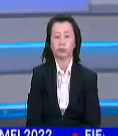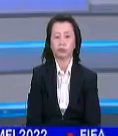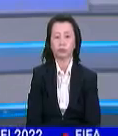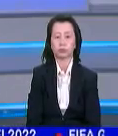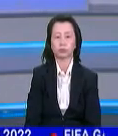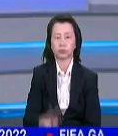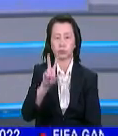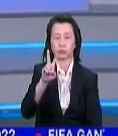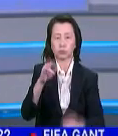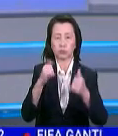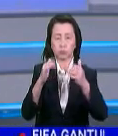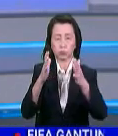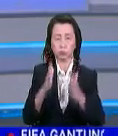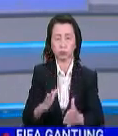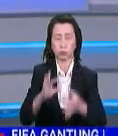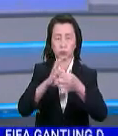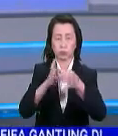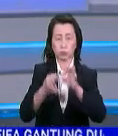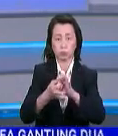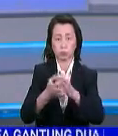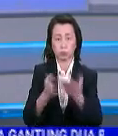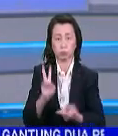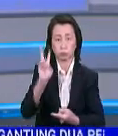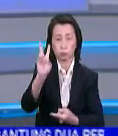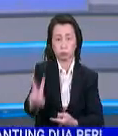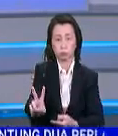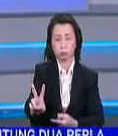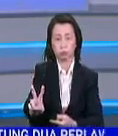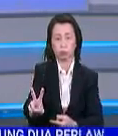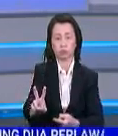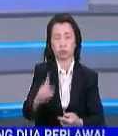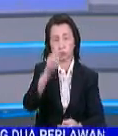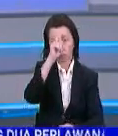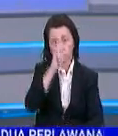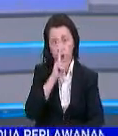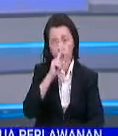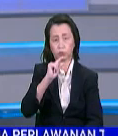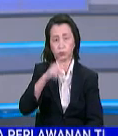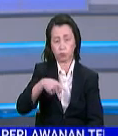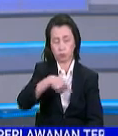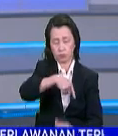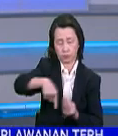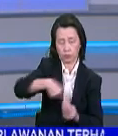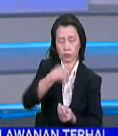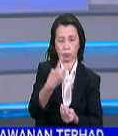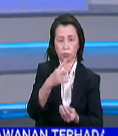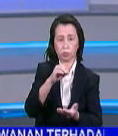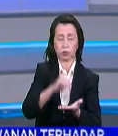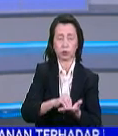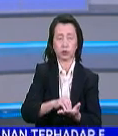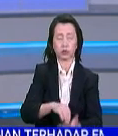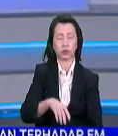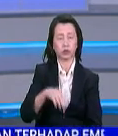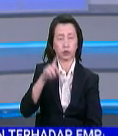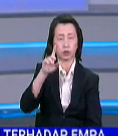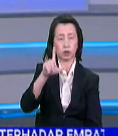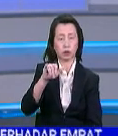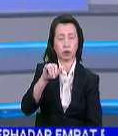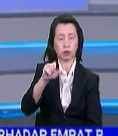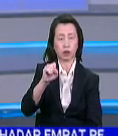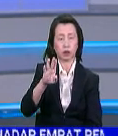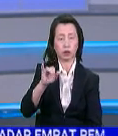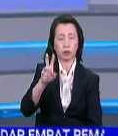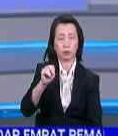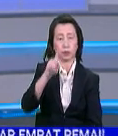Hai dua atlet Olympic negara dipertaruhkan dalam aksi kejahatan totogp pusingan kedua di Lisbon Portugal pasukan